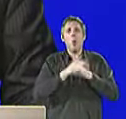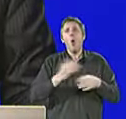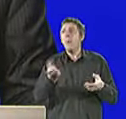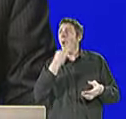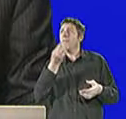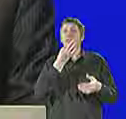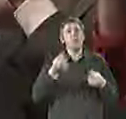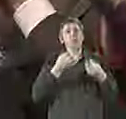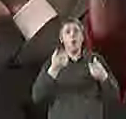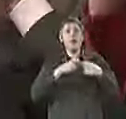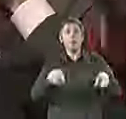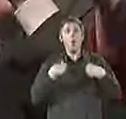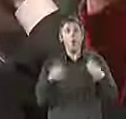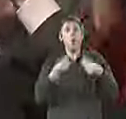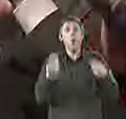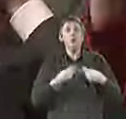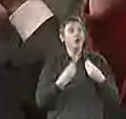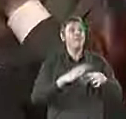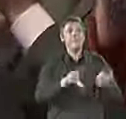famille.